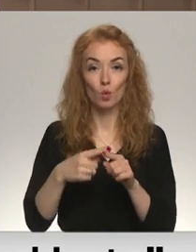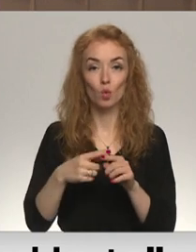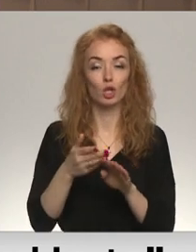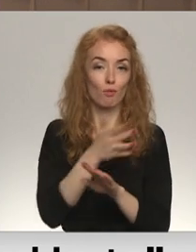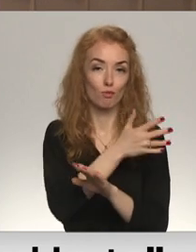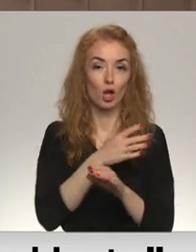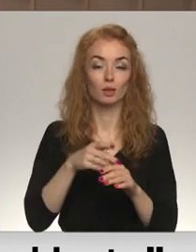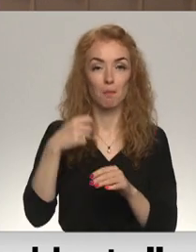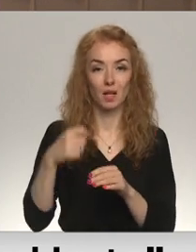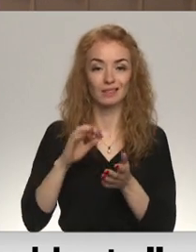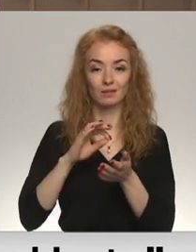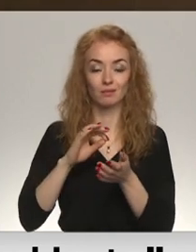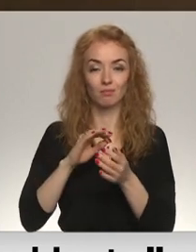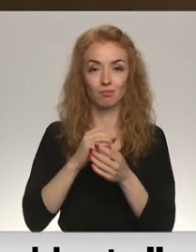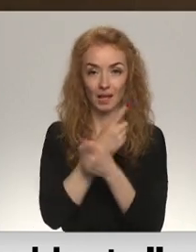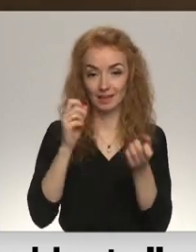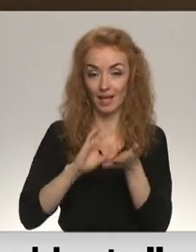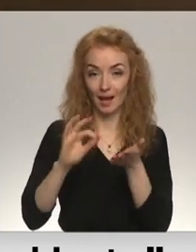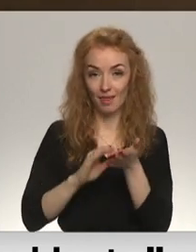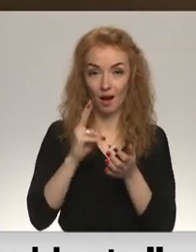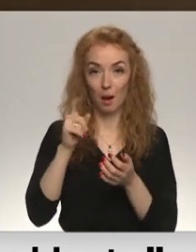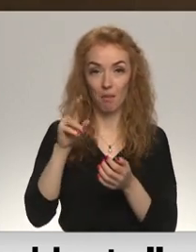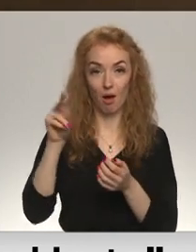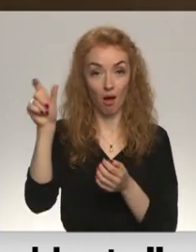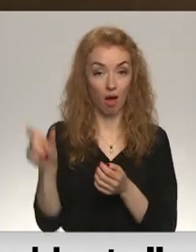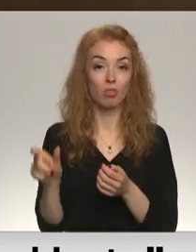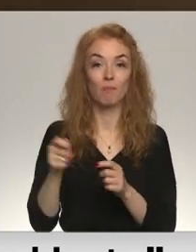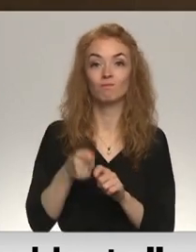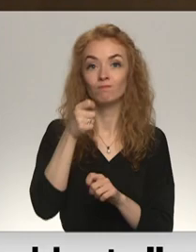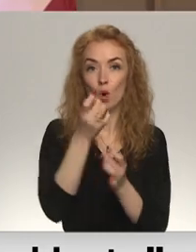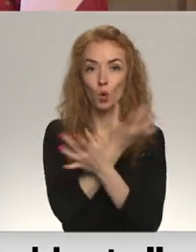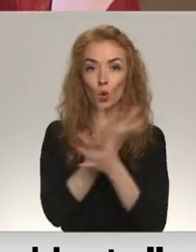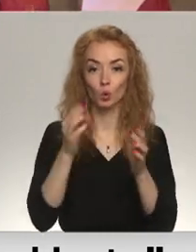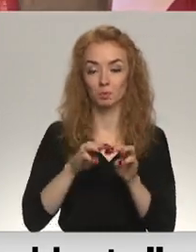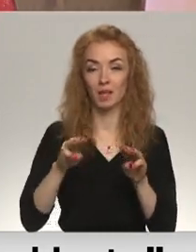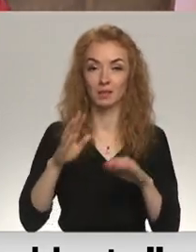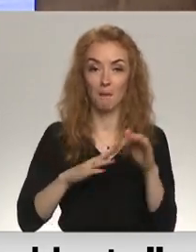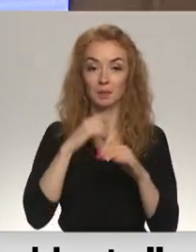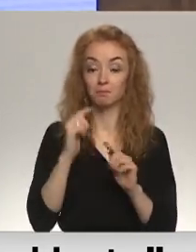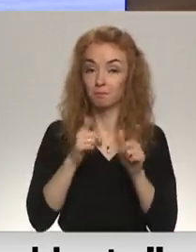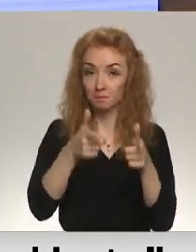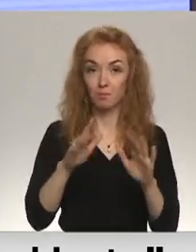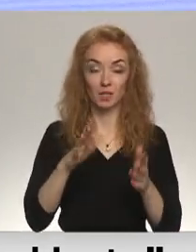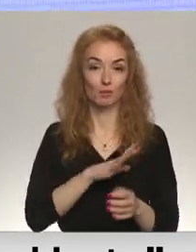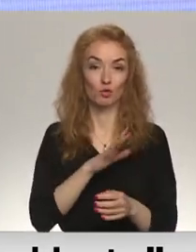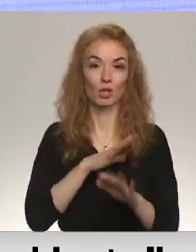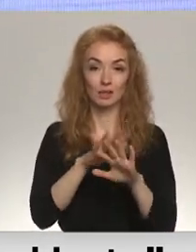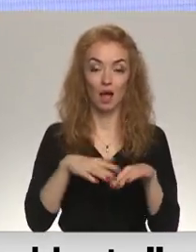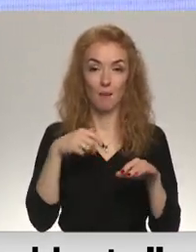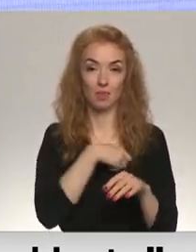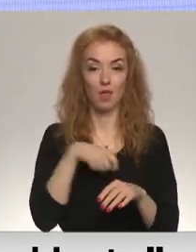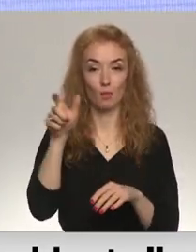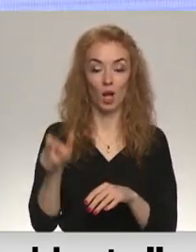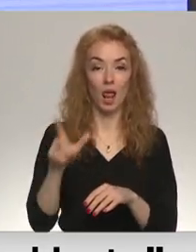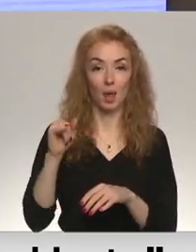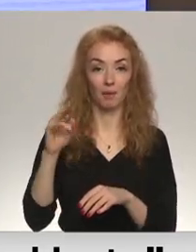un prezidentu preses sekretāre Līga Krapāne varētu tikt virzīta kultūras ministras amatam. Savukārt izbijusī Saeimas deputāta Linda